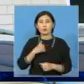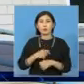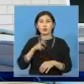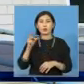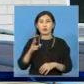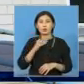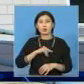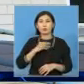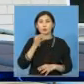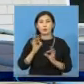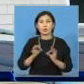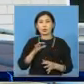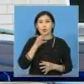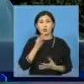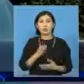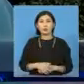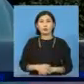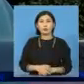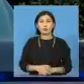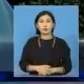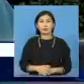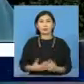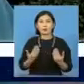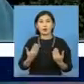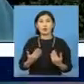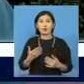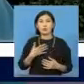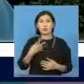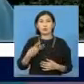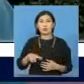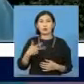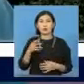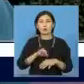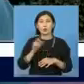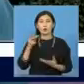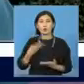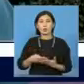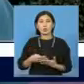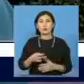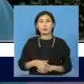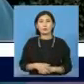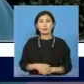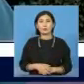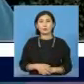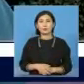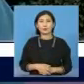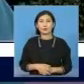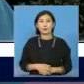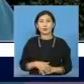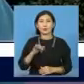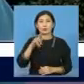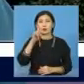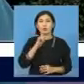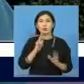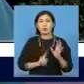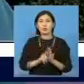жұмыс ырғағының қалыпты жүріп жатқанын айтты. Қазіргі күнде 123 науқас жатыр. Енді осы шілде айының басынан